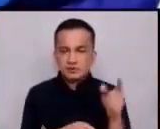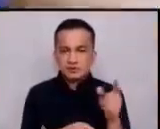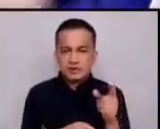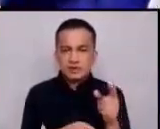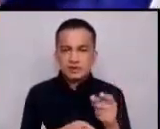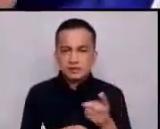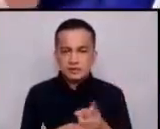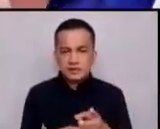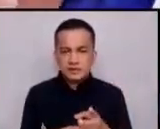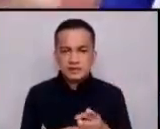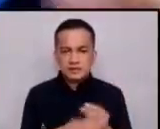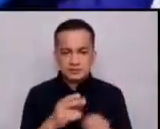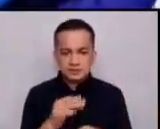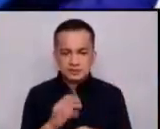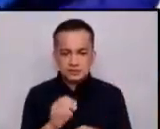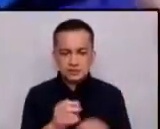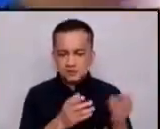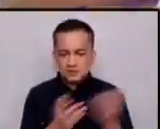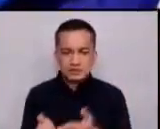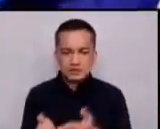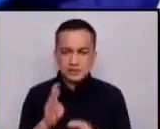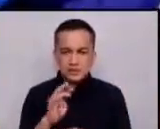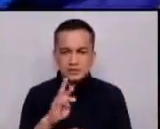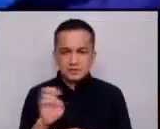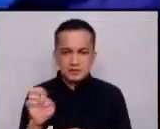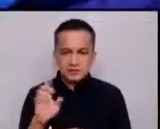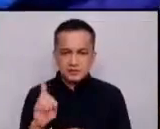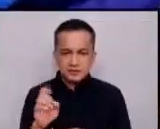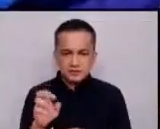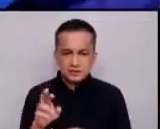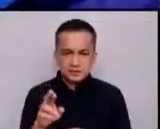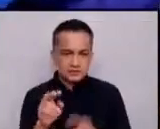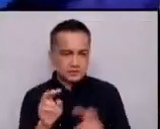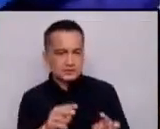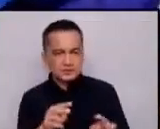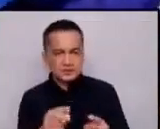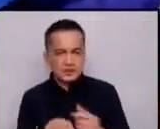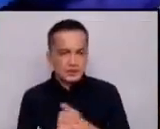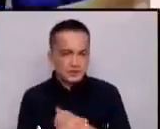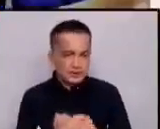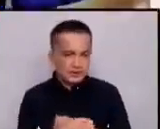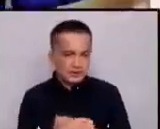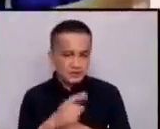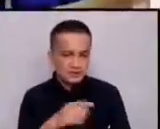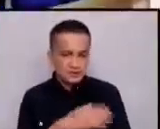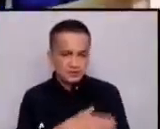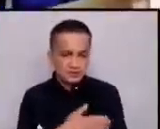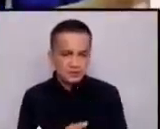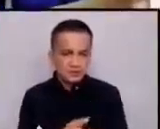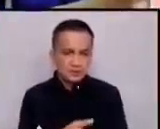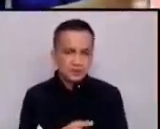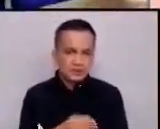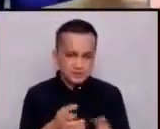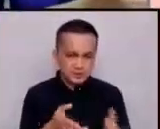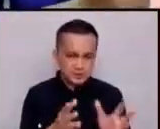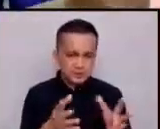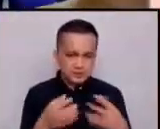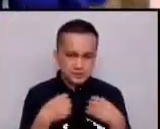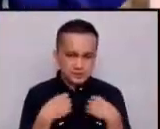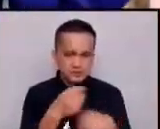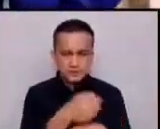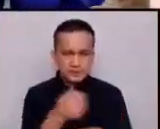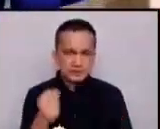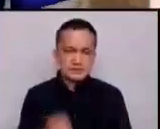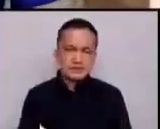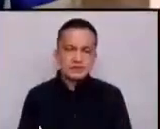Chico ang dala ng breeder. Kaya nalabat persa itong anak ko, kaya pumayag na rin siyang kunin yun. Siguro talagang